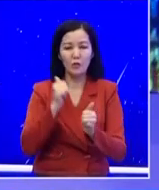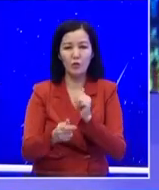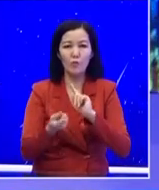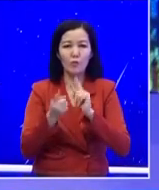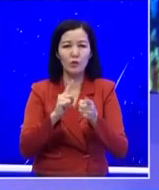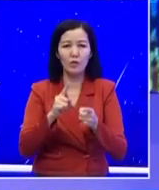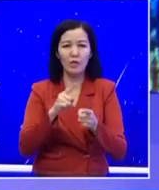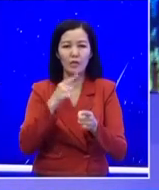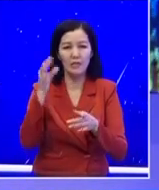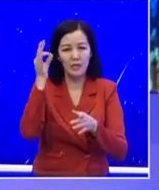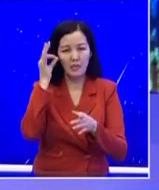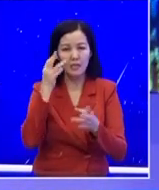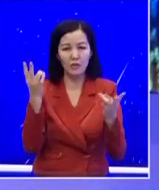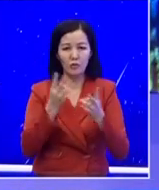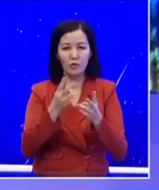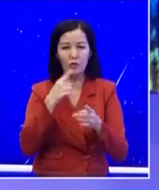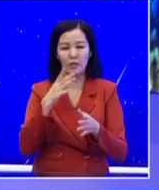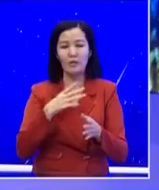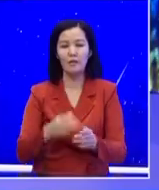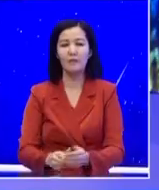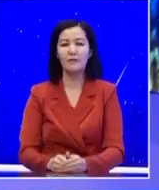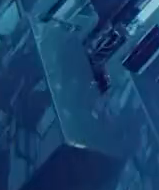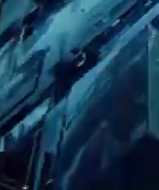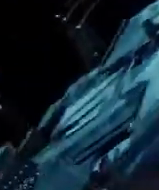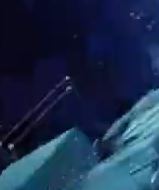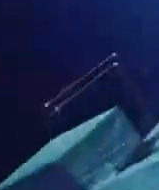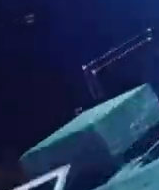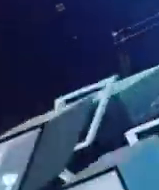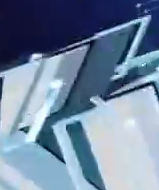өзгеріп отыратынын есте ұстаған жөн, деді ол.